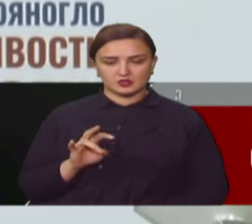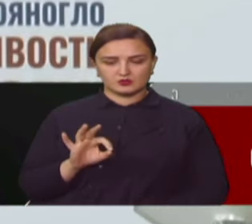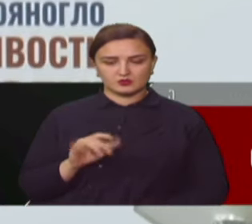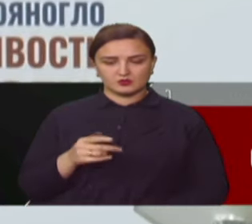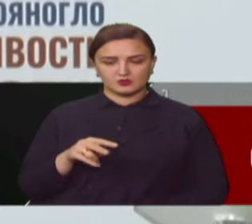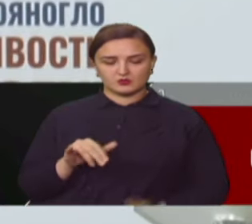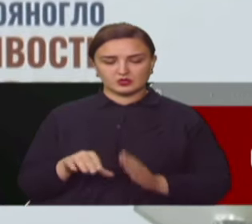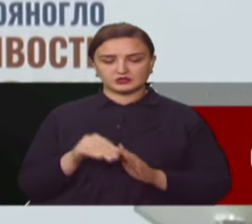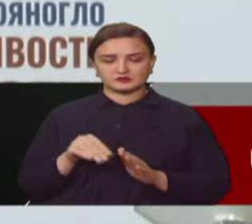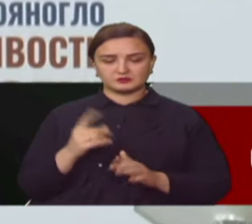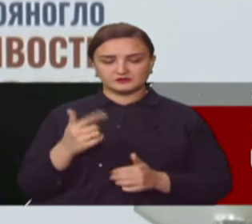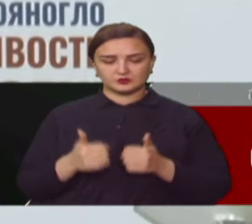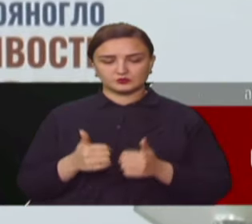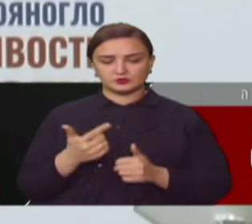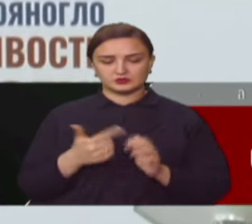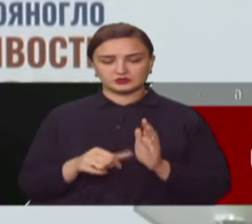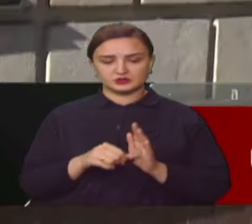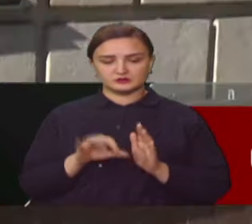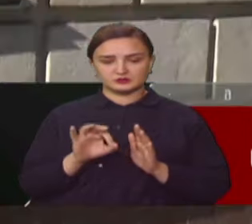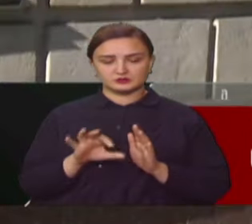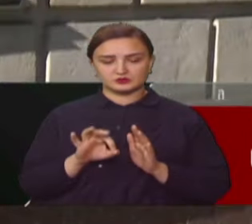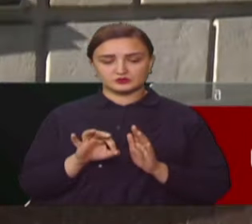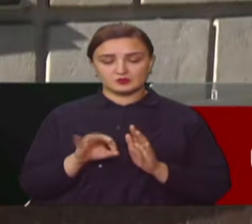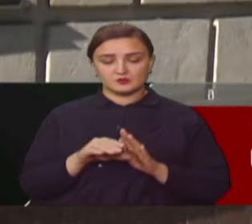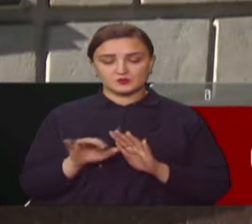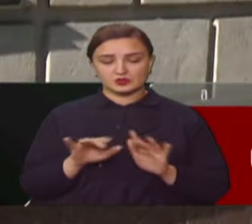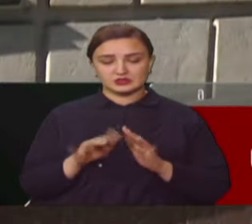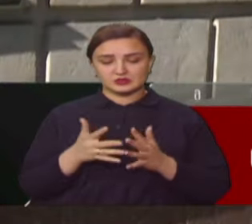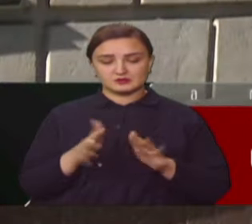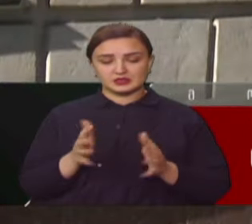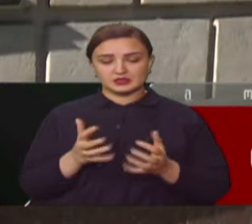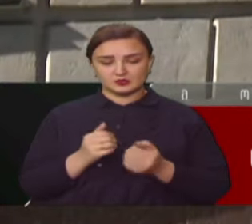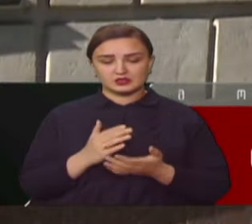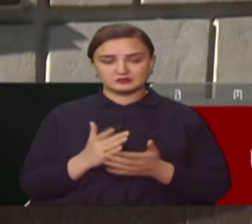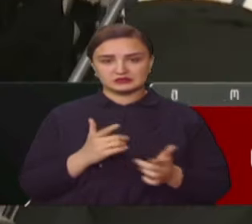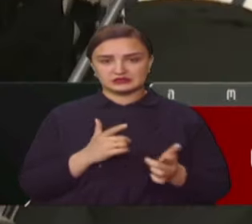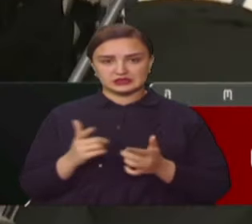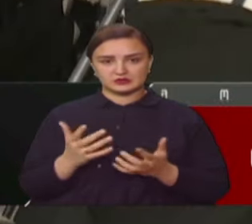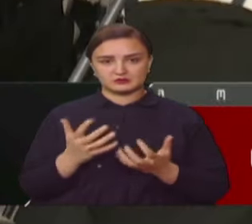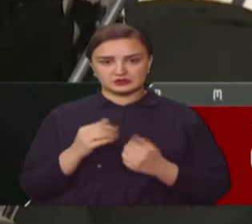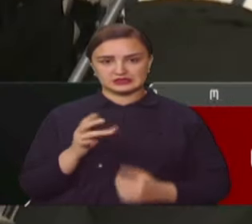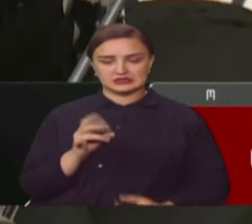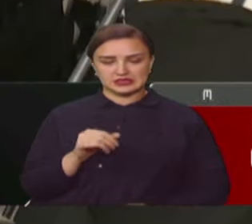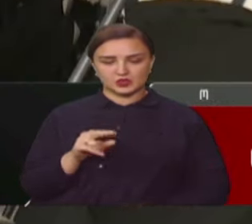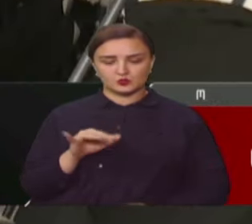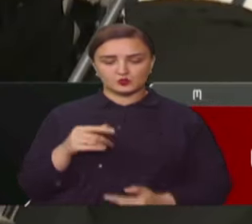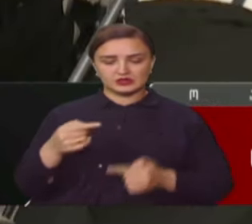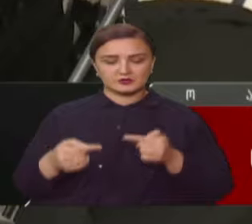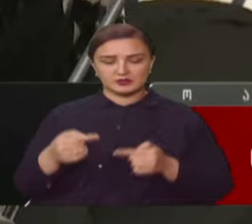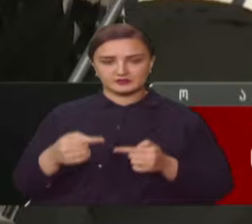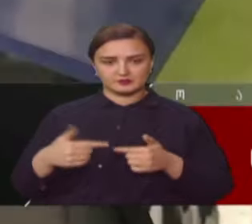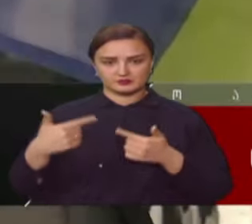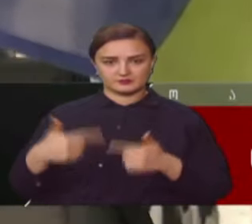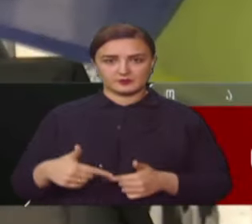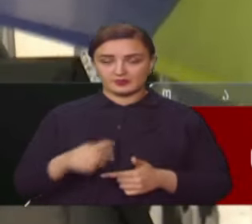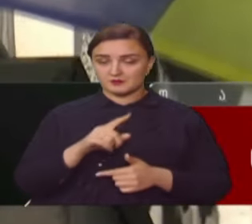romelmats archevnebis pirvel turshi 26%-ze odnav meti miiqo, mzada miiqos gamotsveva da Maia Sandus debatebshi daupirispirdes,